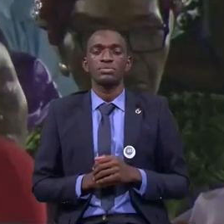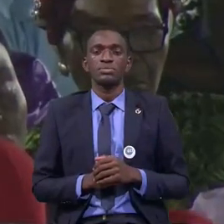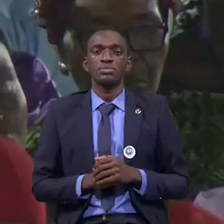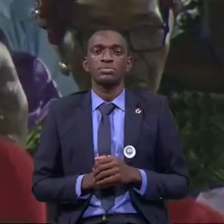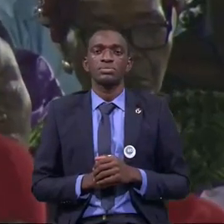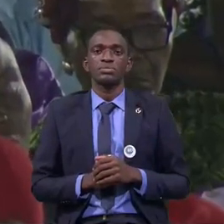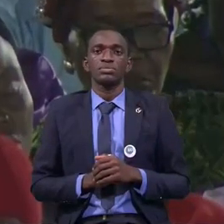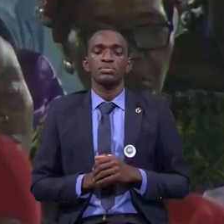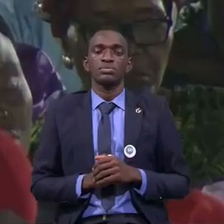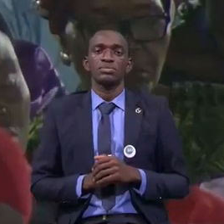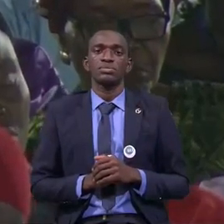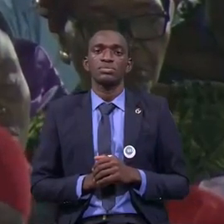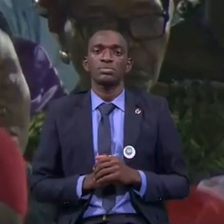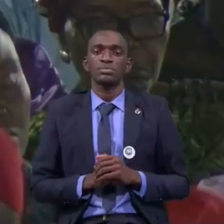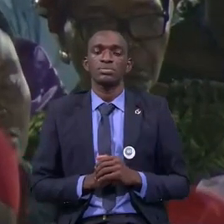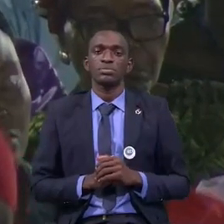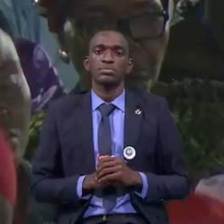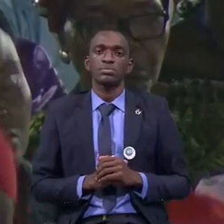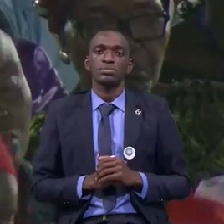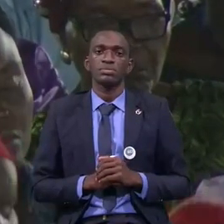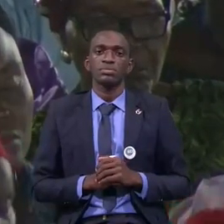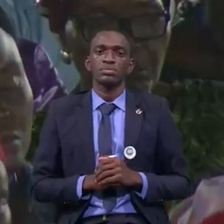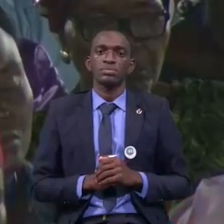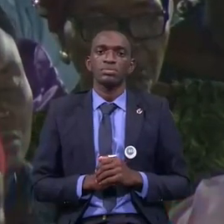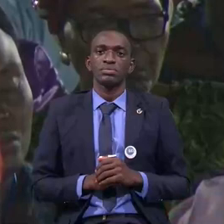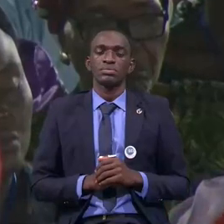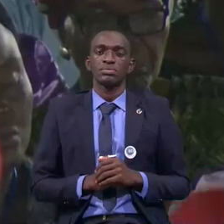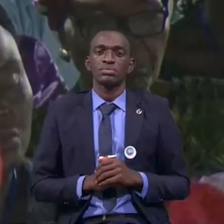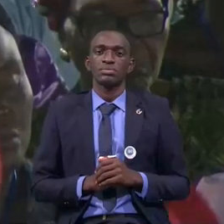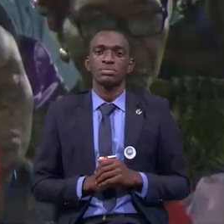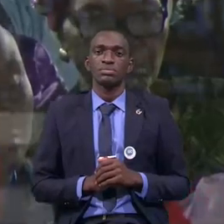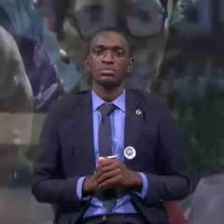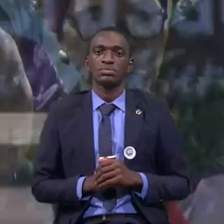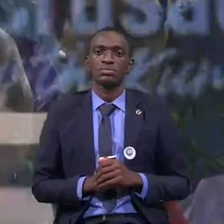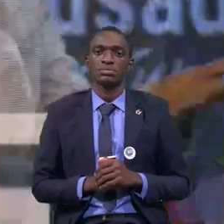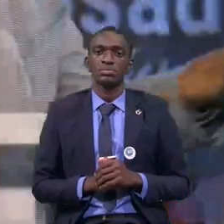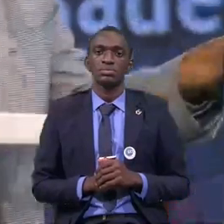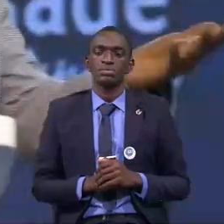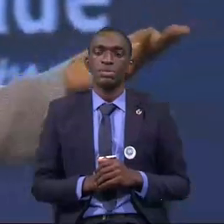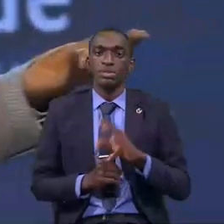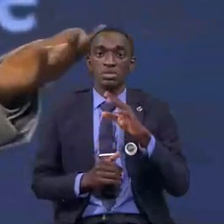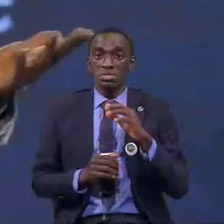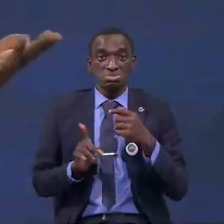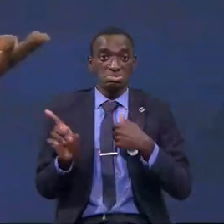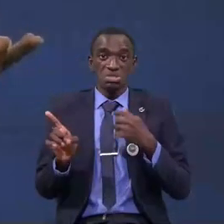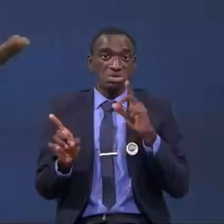commencer à courir derrière, à aller sur YouTube, à écouter, parce que tu veux en écouter davantage. C'est ce qui m'est arrivé.